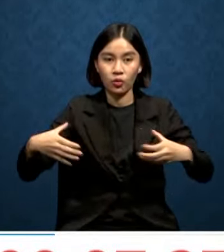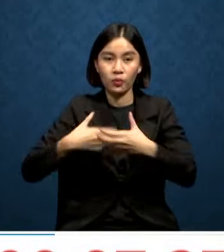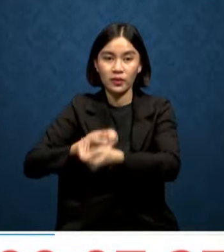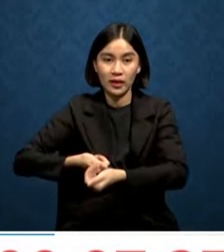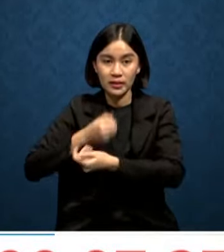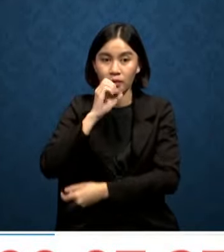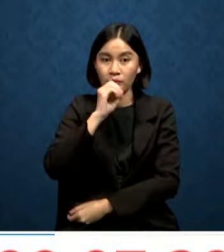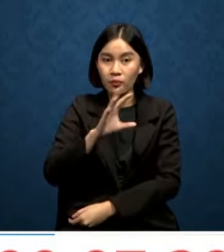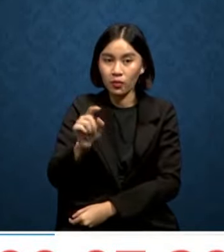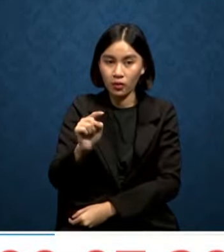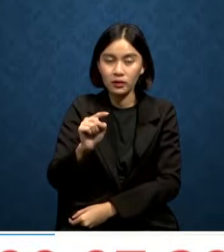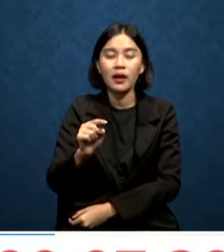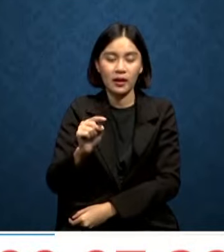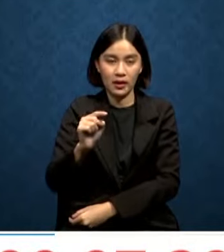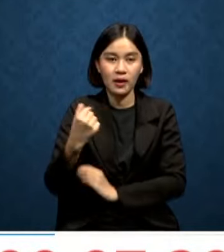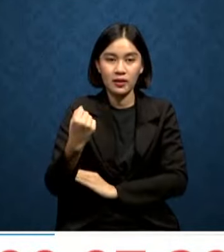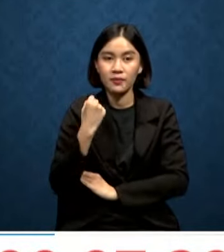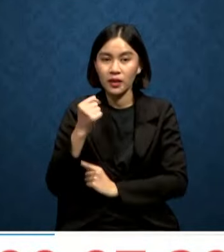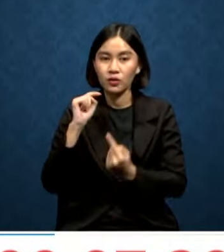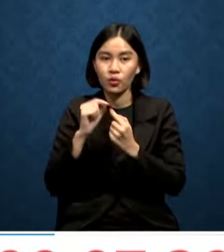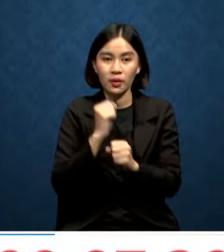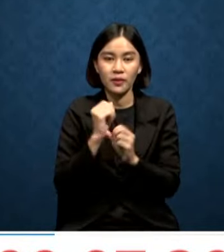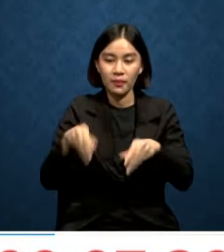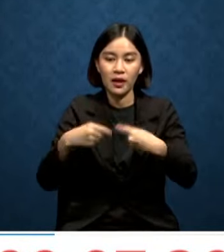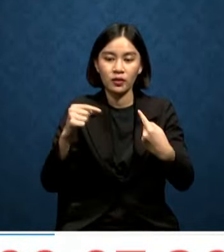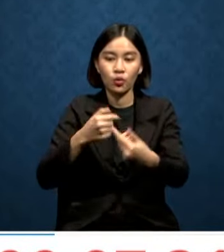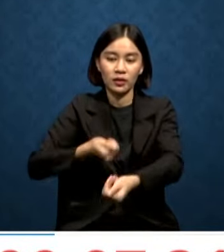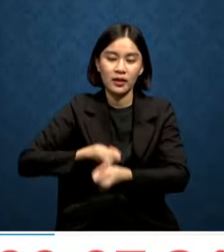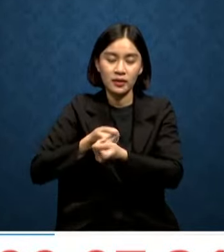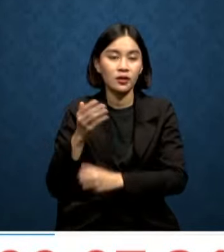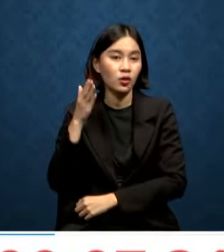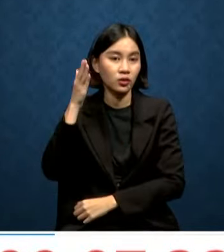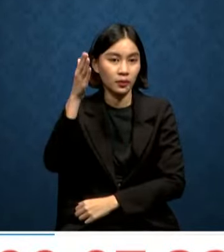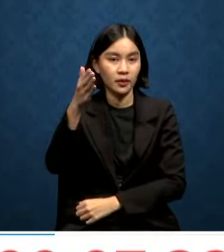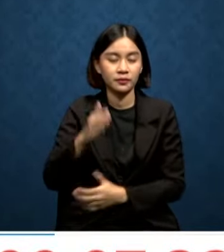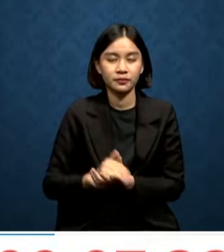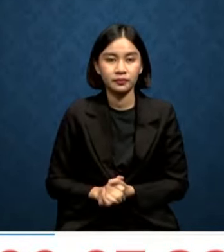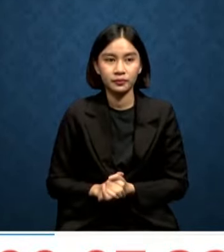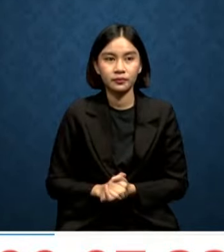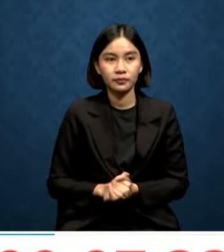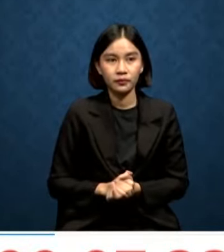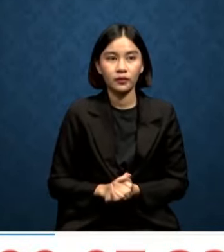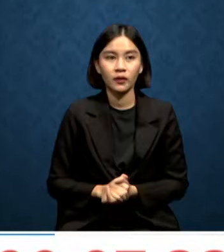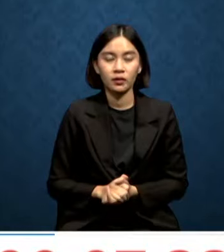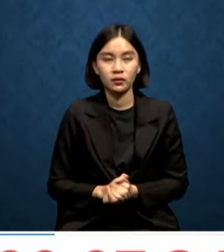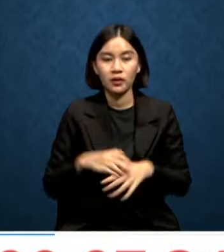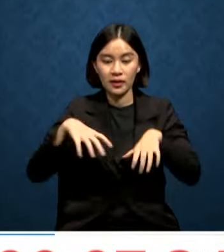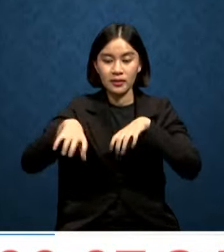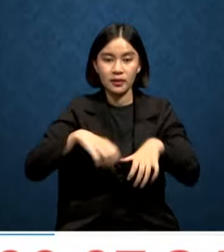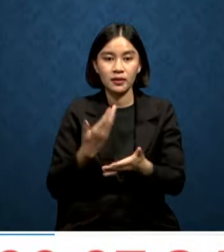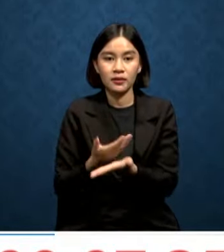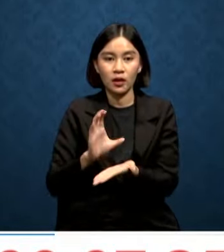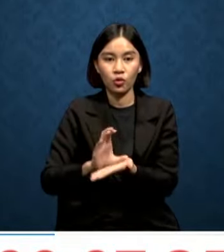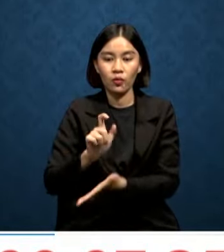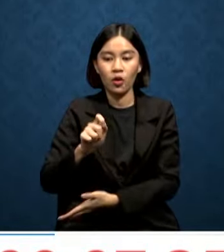าเราจะให้ความเข้มข้นในเรื่องของการทำงานเพื่อพี่น้องเกษตรกรต่อไปนะครับในส่วนของการจัดสรรงบประมาณ